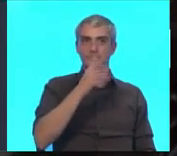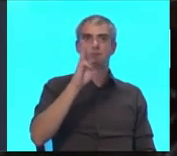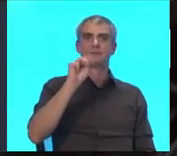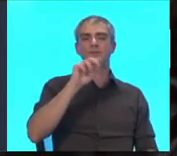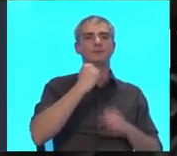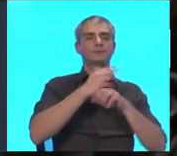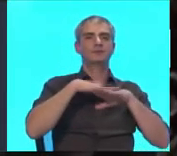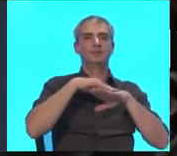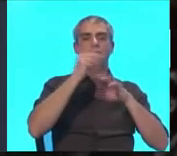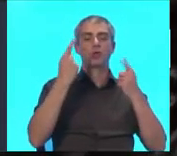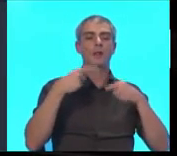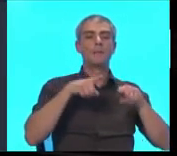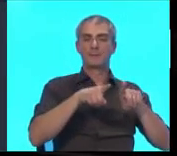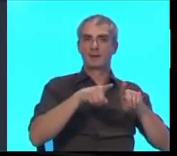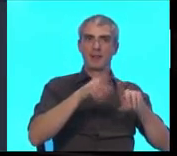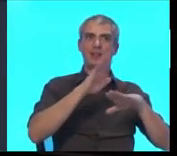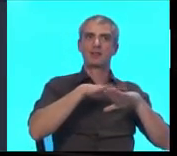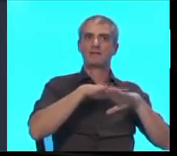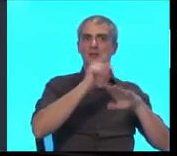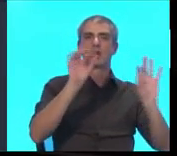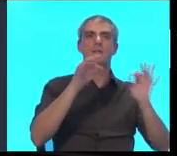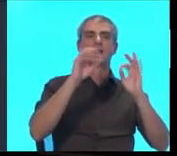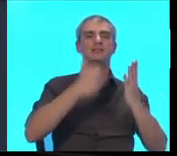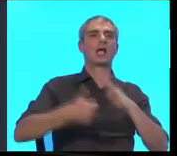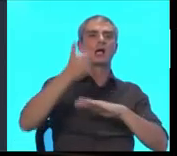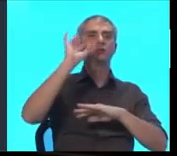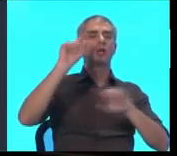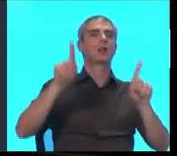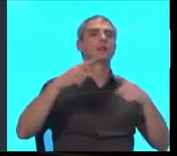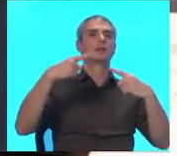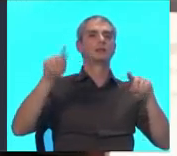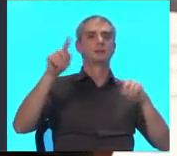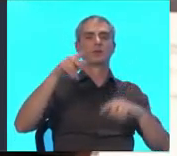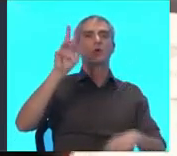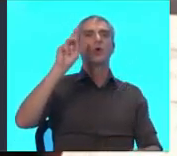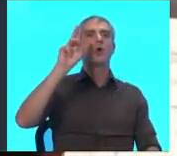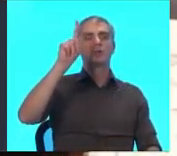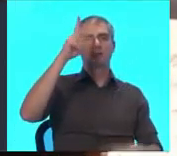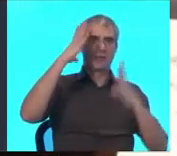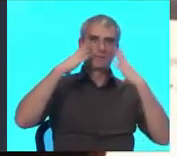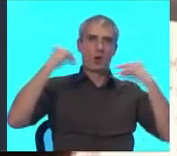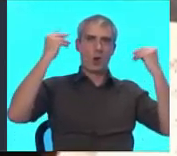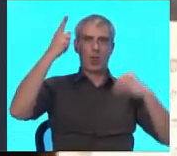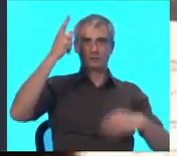תפקידו במקביל לתפקידו כמנצח הראשי של תזמורת רוטרדם בהולנד.